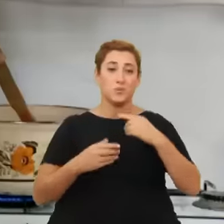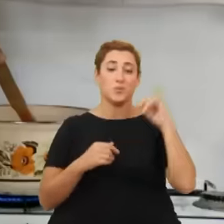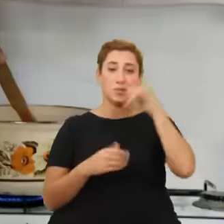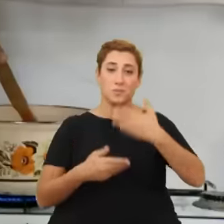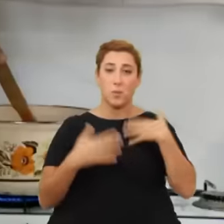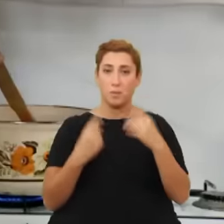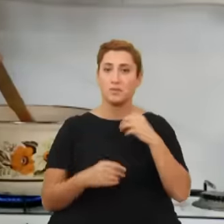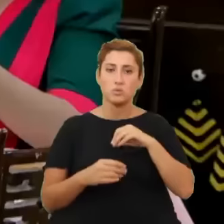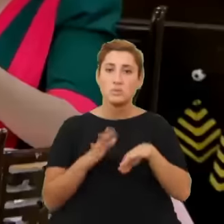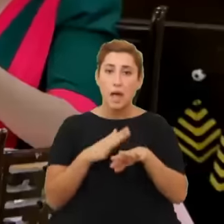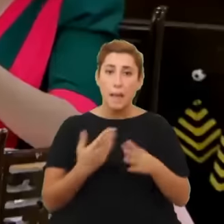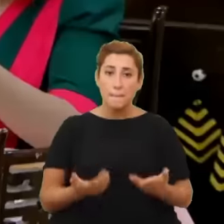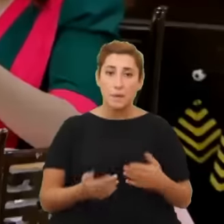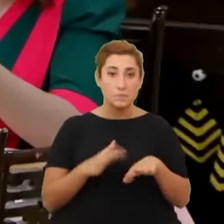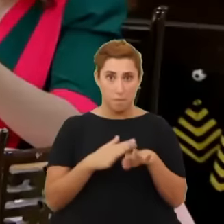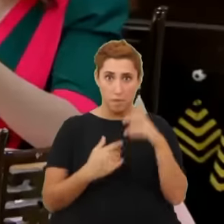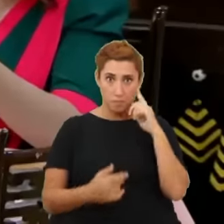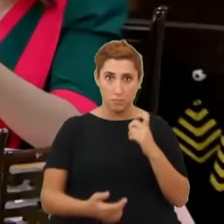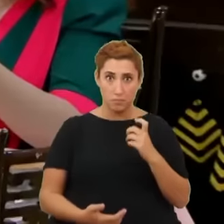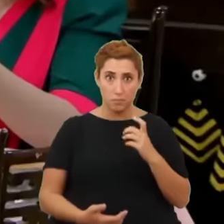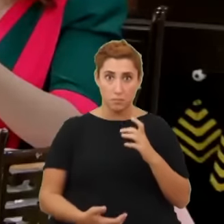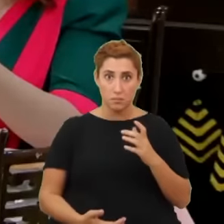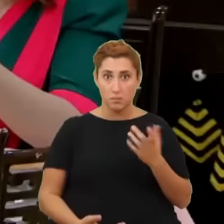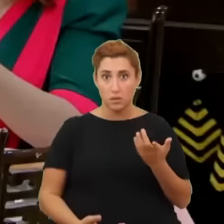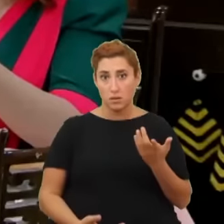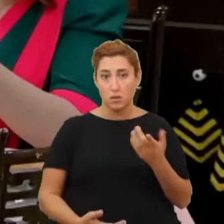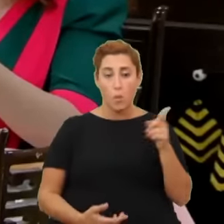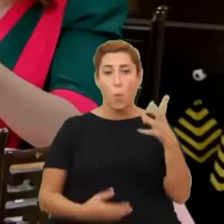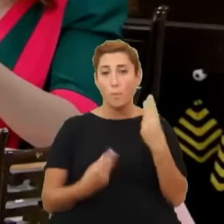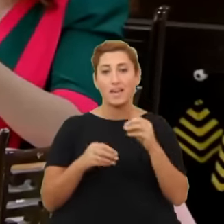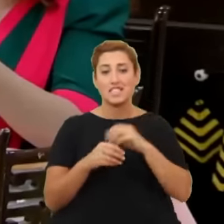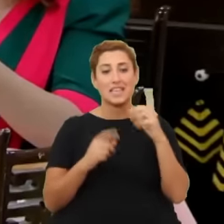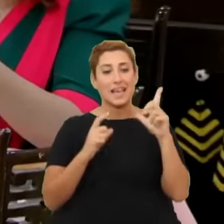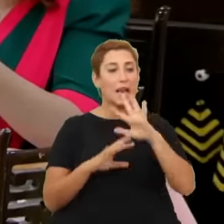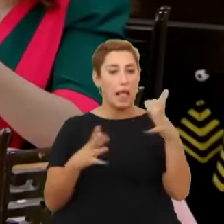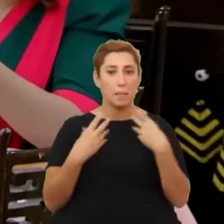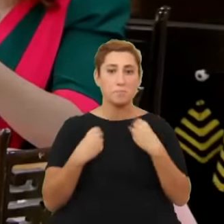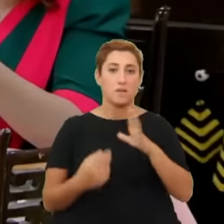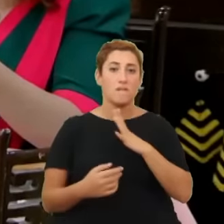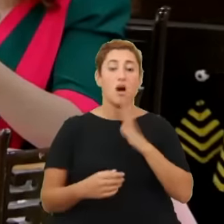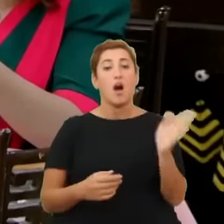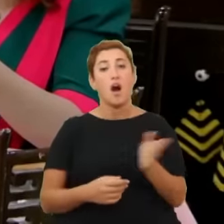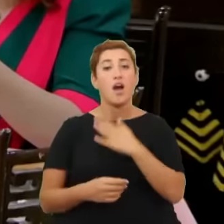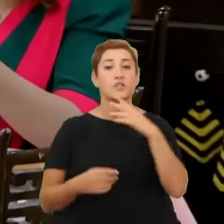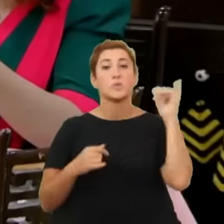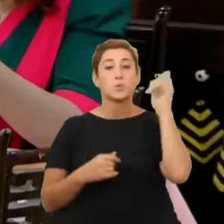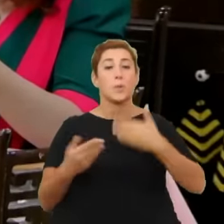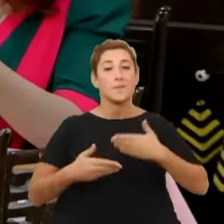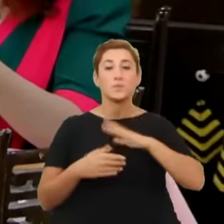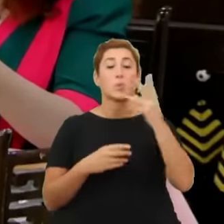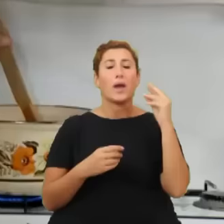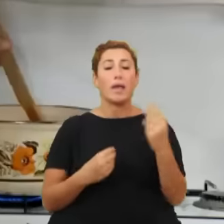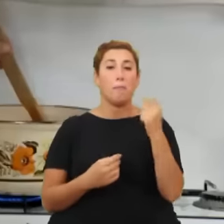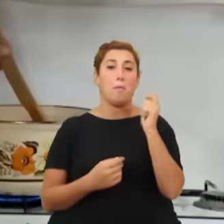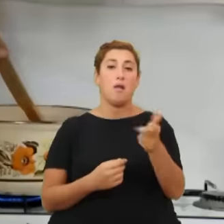istiyorum. Sebep? Sebep mi? Hostes olmak için gereken her şey bende var. Ayrıca hosteslikte çok iyi para